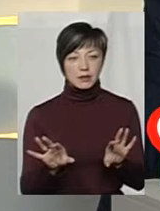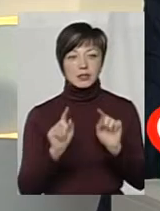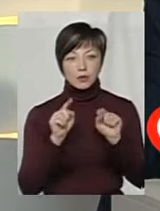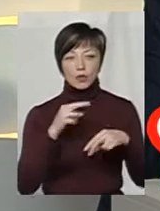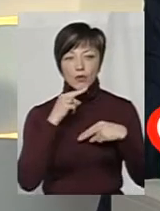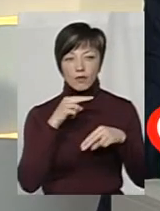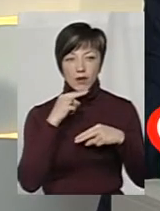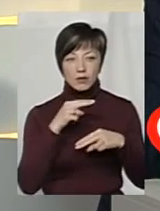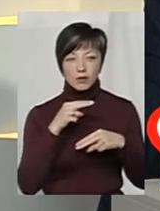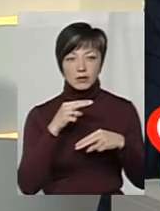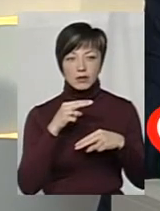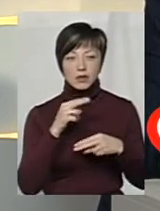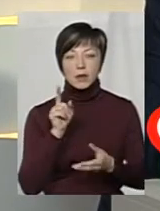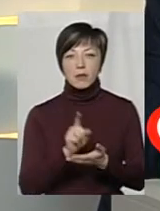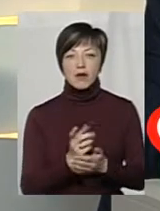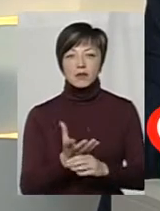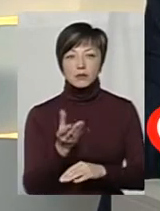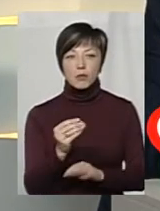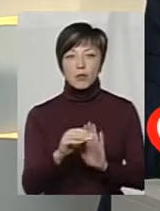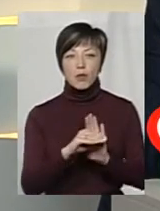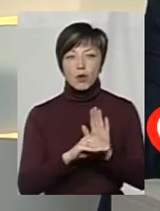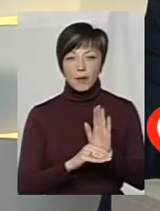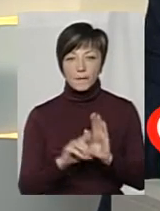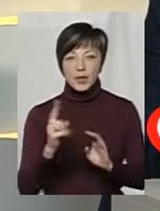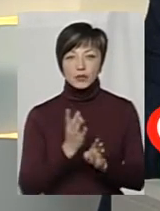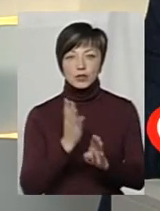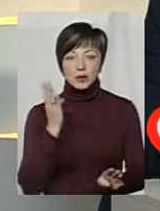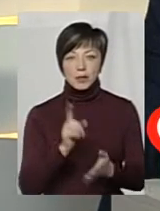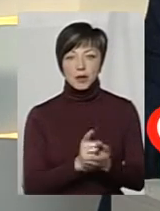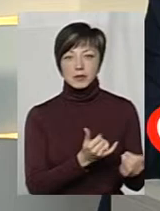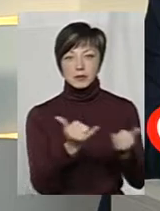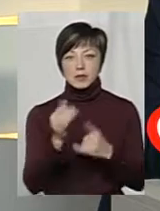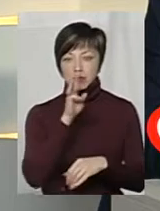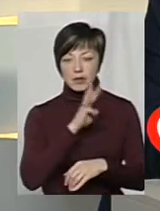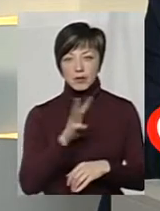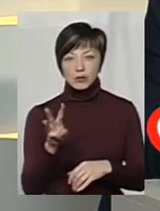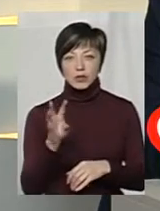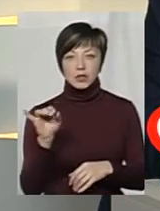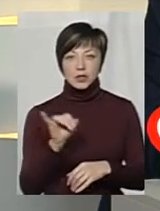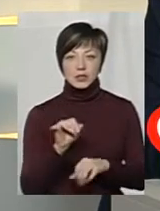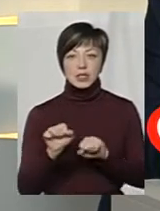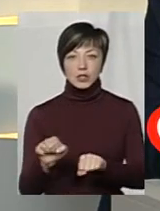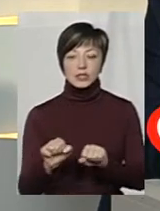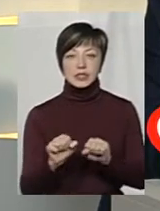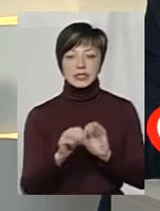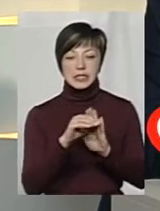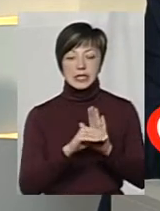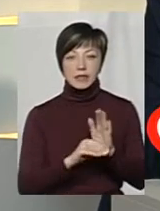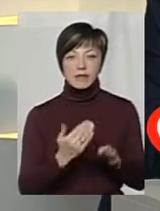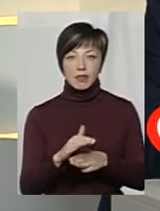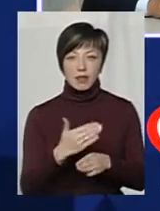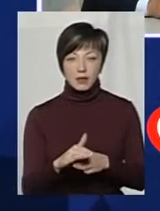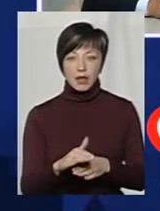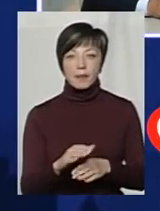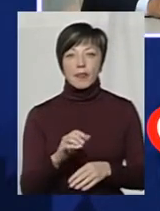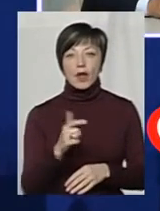звернули увагу, він має фінансуватись по програмі. Безумовно, в першу чергу маємо забезпечити заробітну плату і захищені статті видатків. Тому